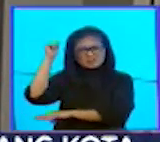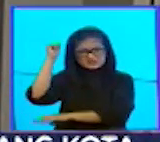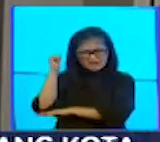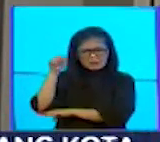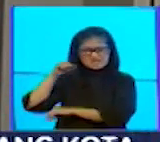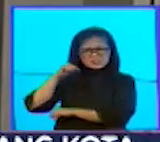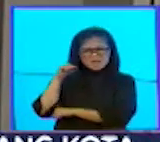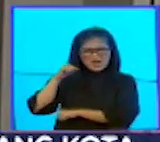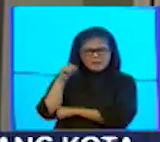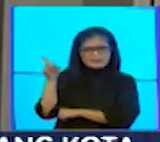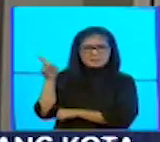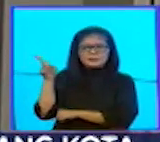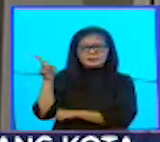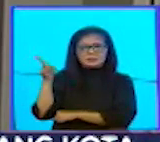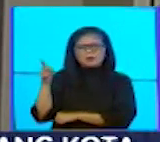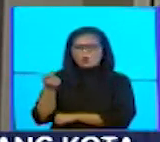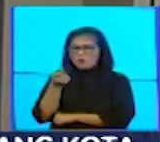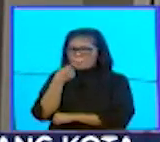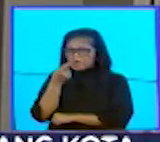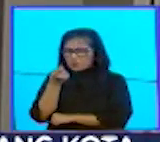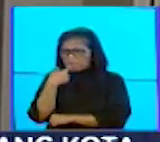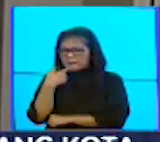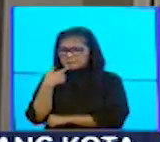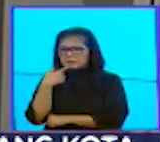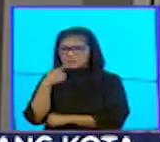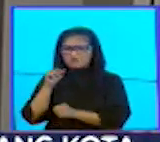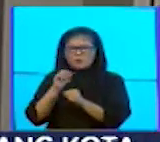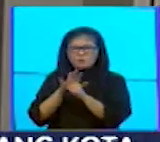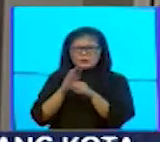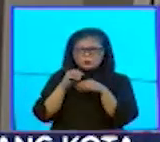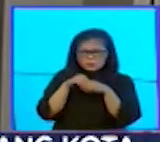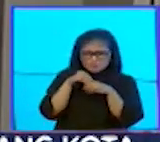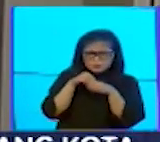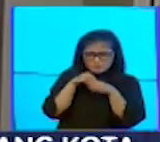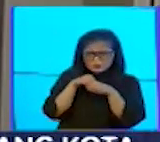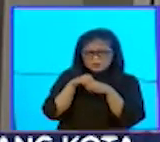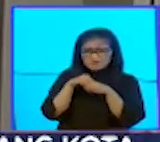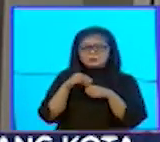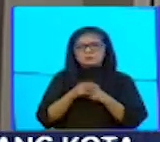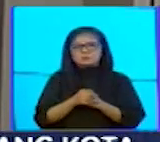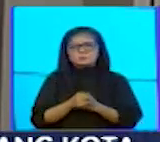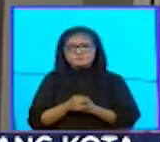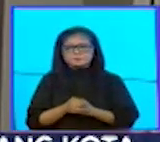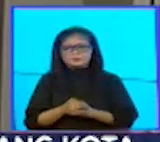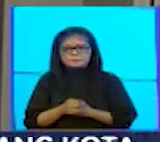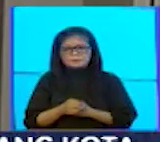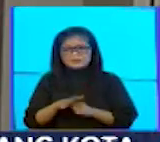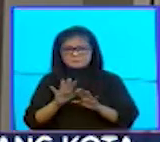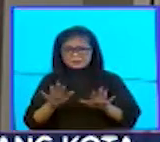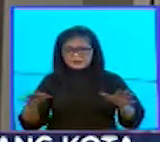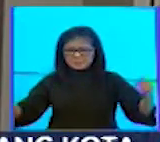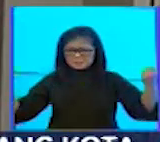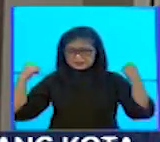melakukan penumpukan terhadap ah ah alat-alat kesehatan yang dimana kesehatan